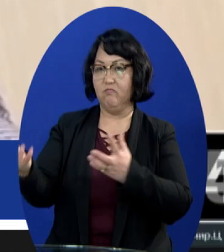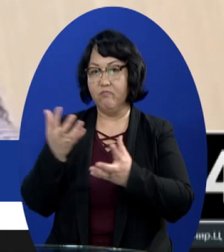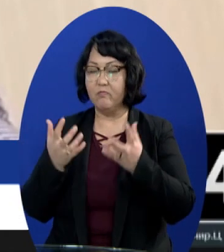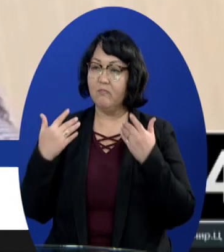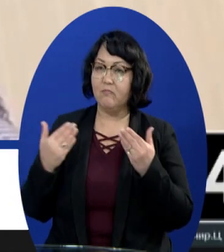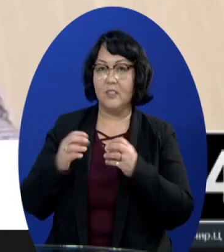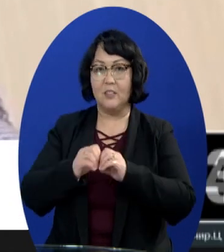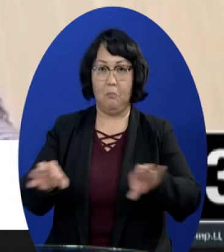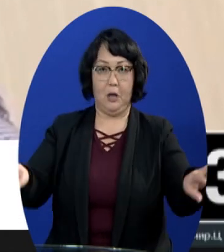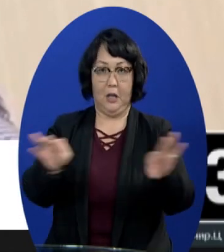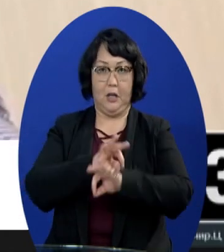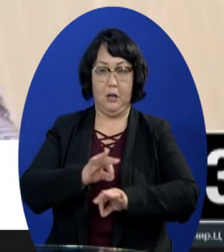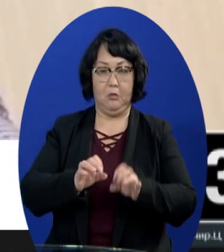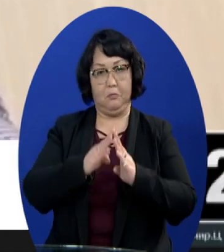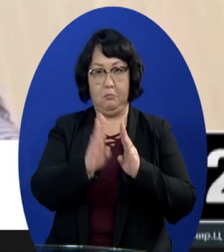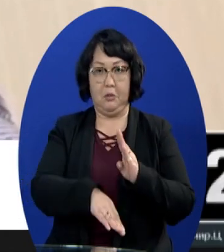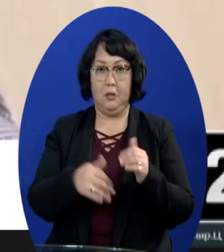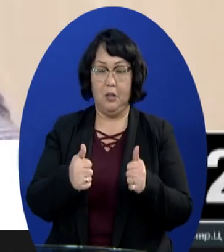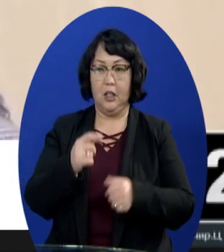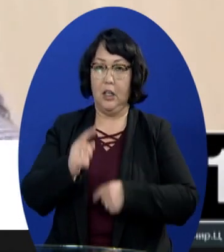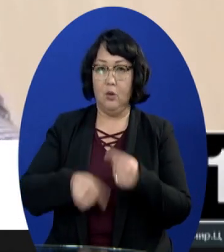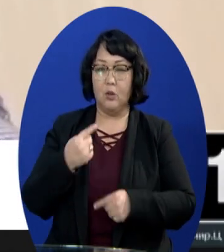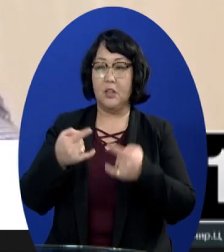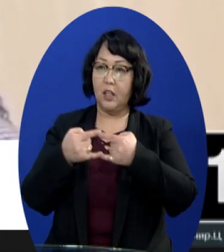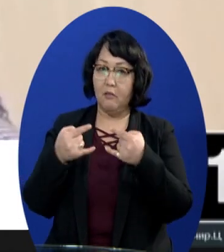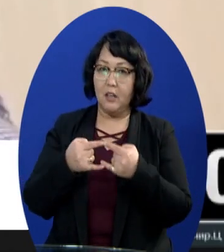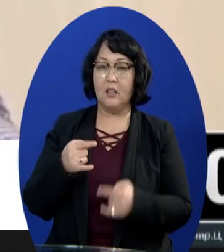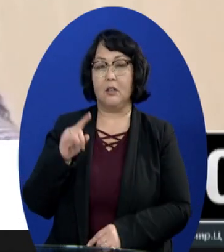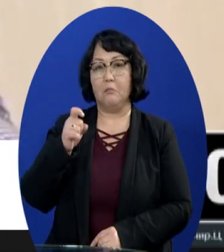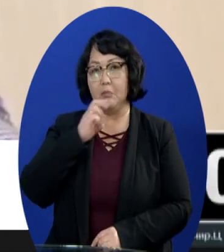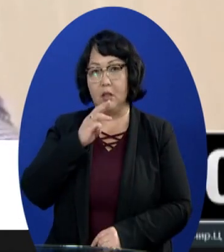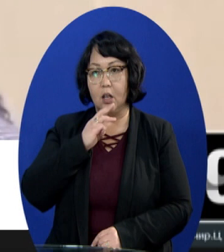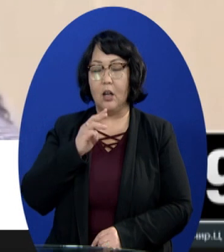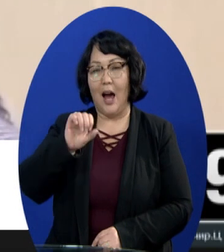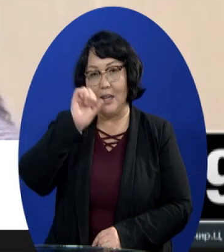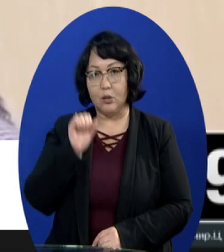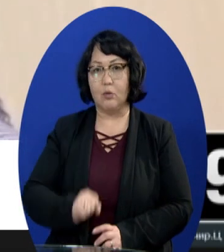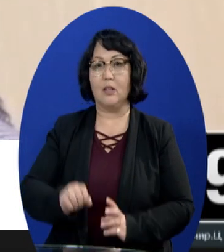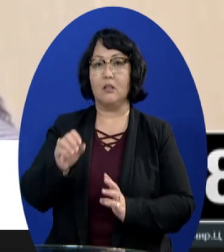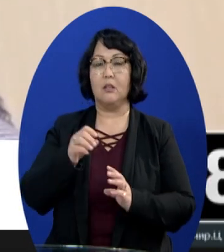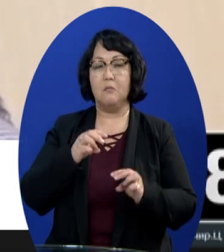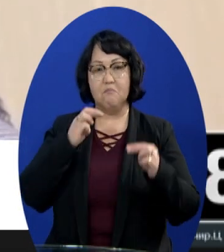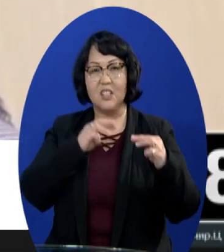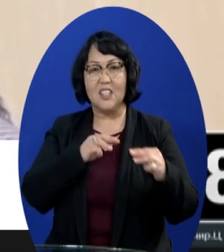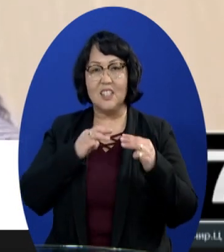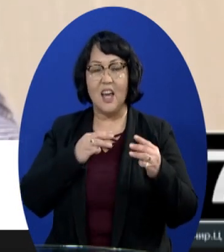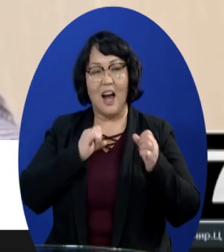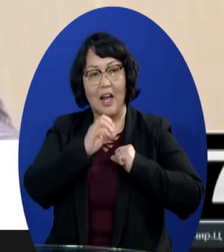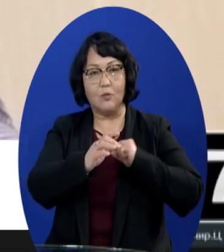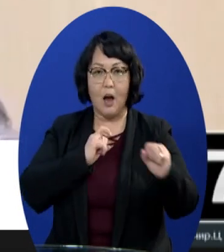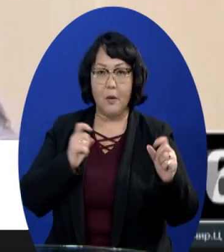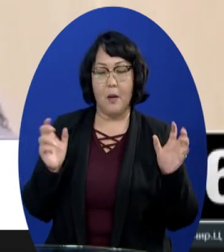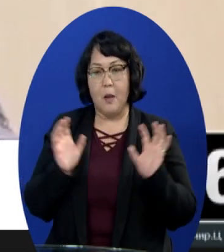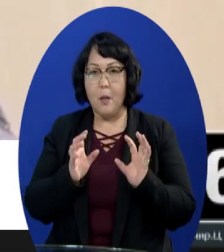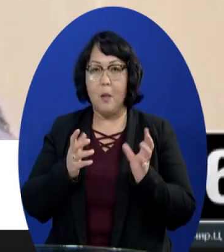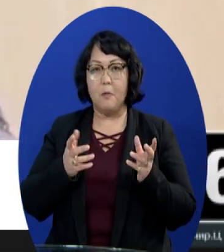сурлаа хийгээсээ илүүтэйгээр харин зураг телевизээр тодорхой асуудал дээр мэтгэлцээний маягаар ийм байдлаар сонгуулийн